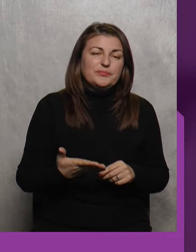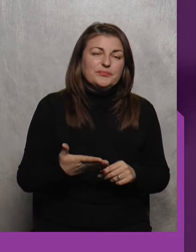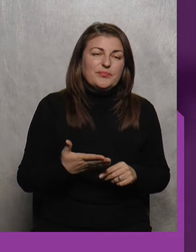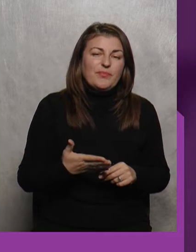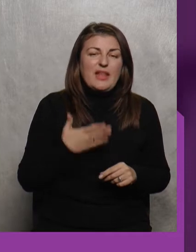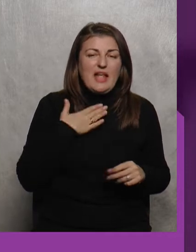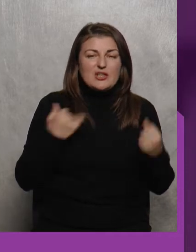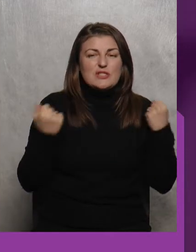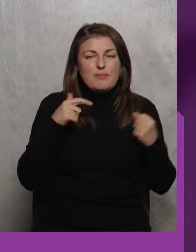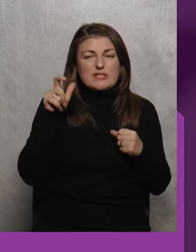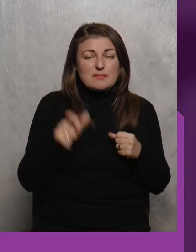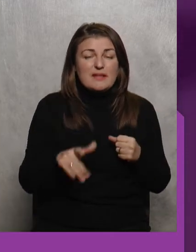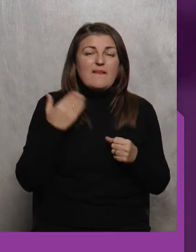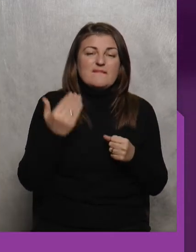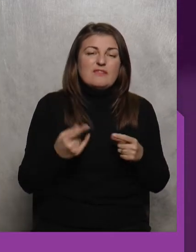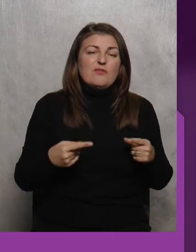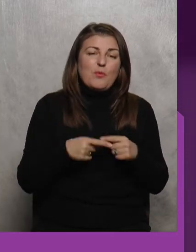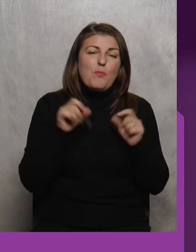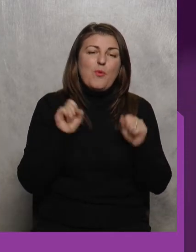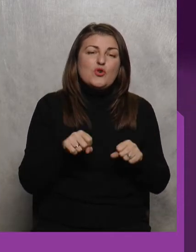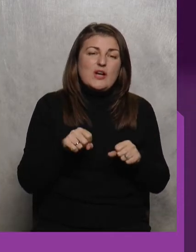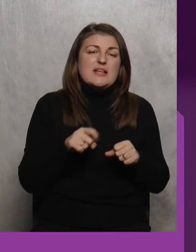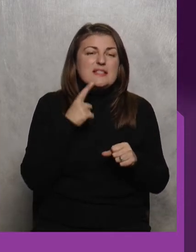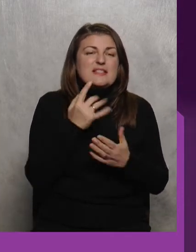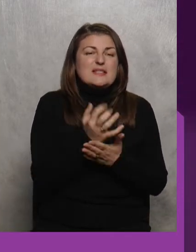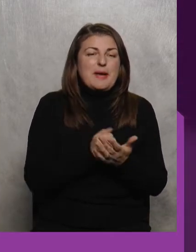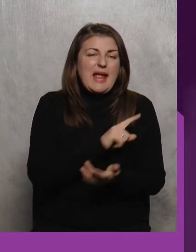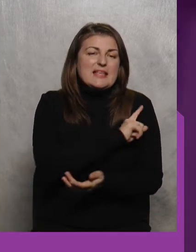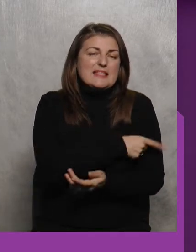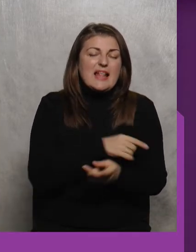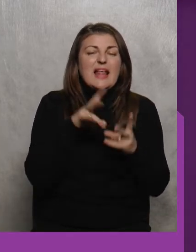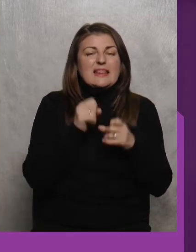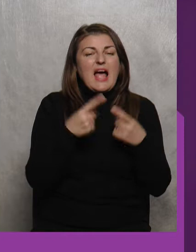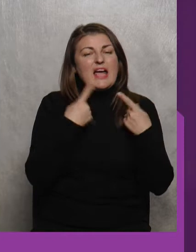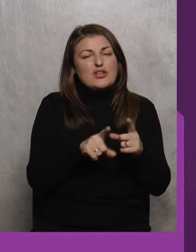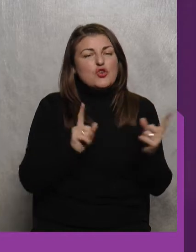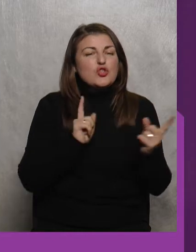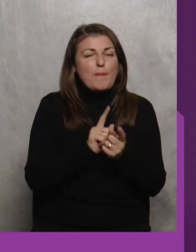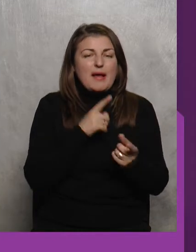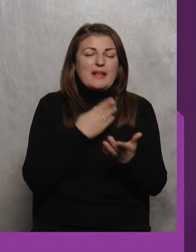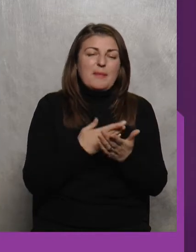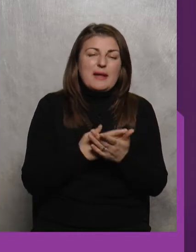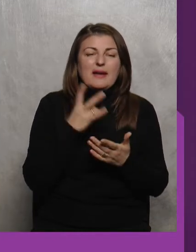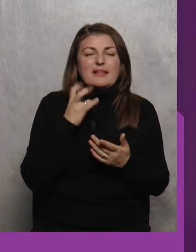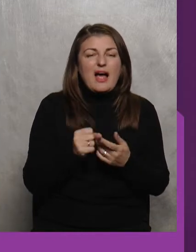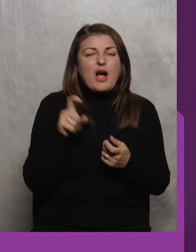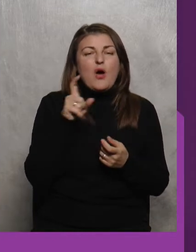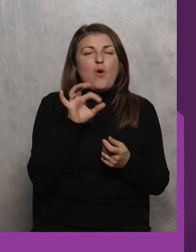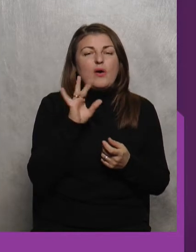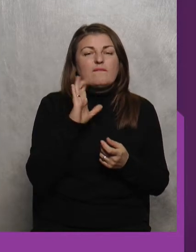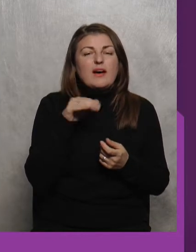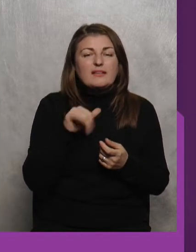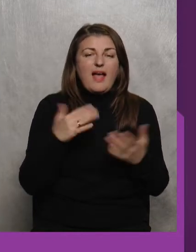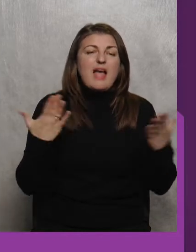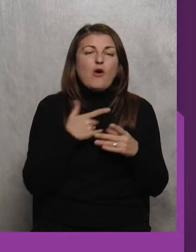наші спортсмени, відповідно, він може зберігає сили на іншого суперника, наприклад, на хорвата, на якого